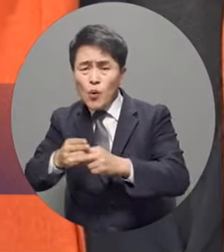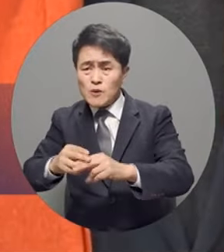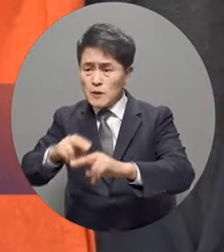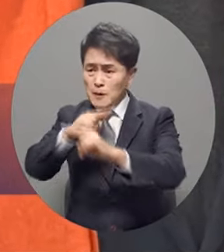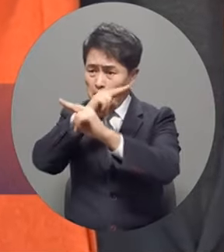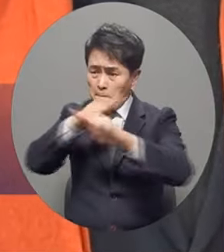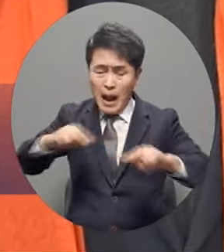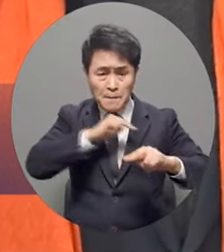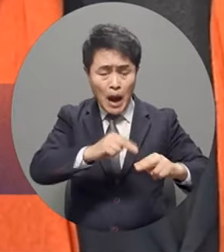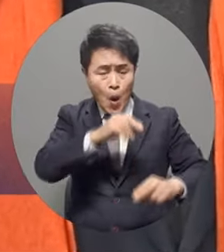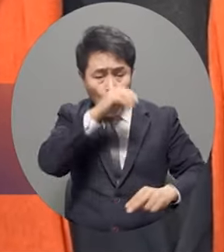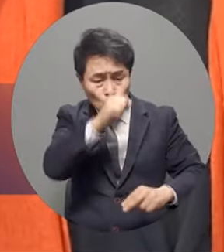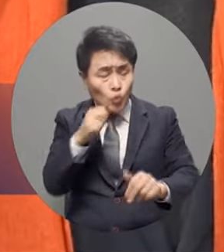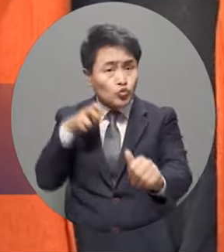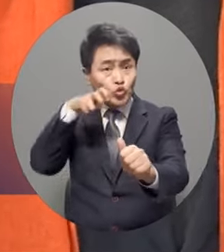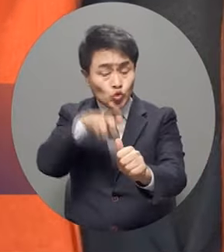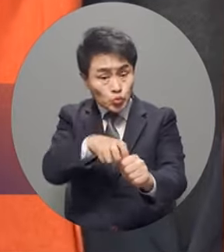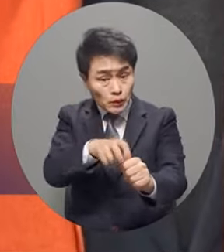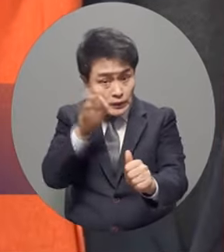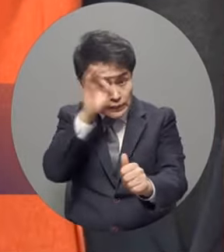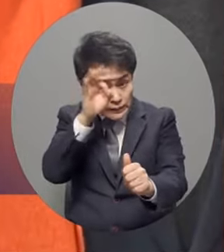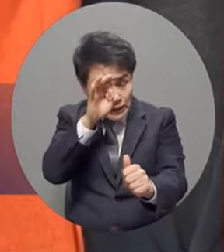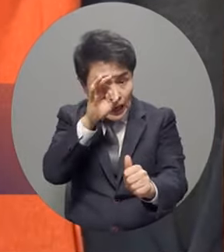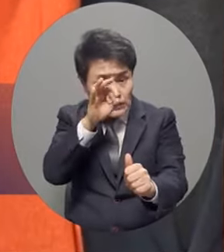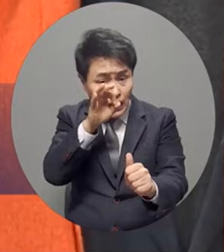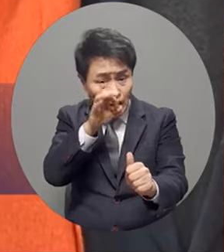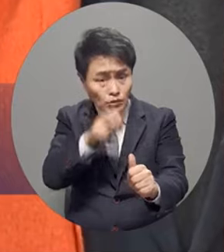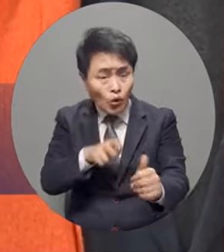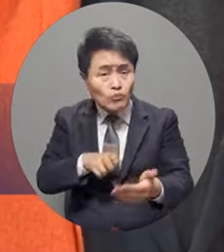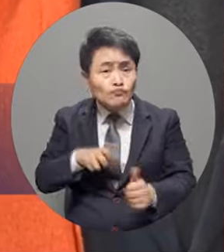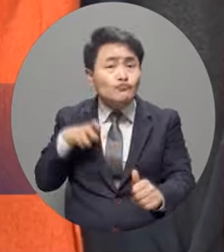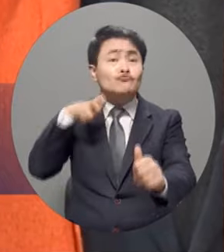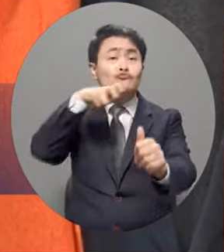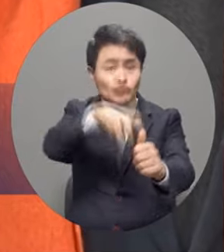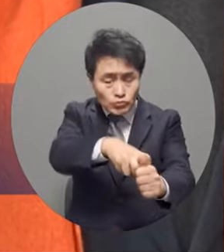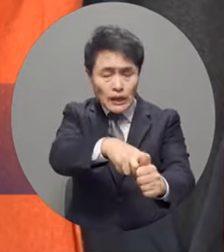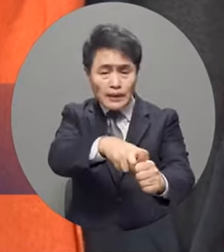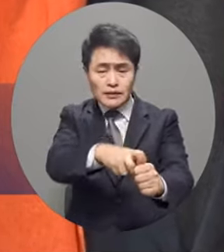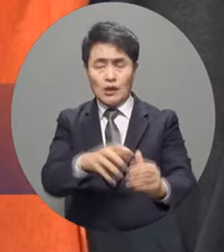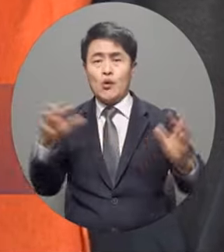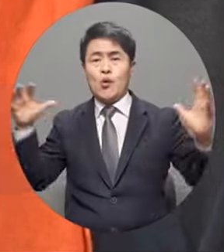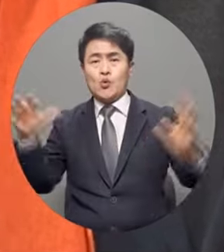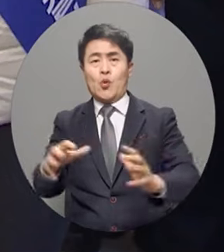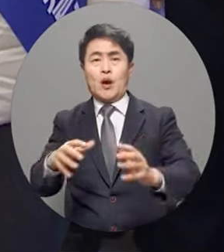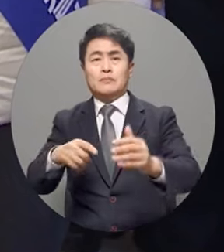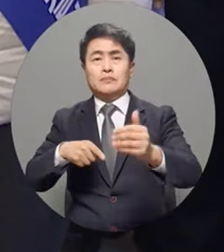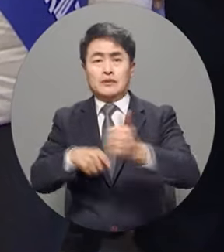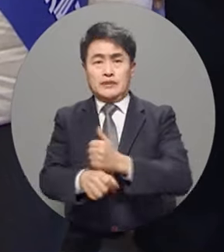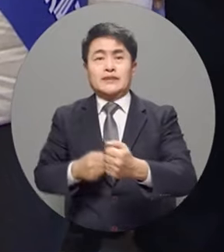후보들을 발굴해서 출마시키겠다. 이게 지금 통합 결단의 가장 큰 이유다.